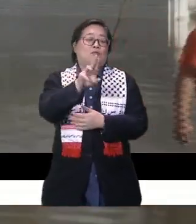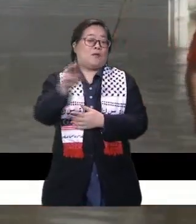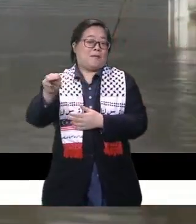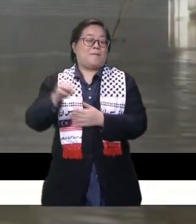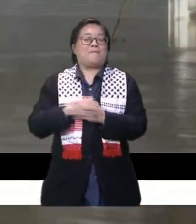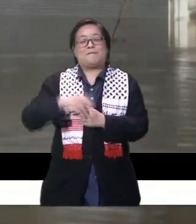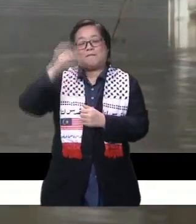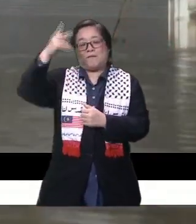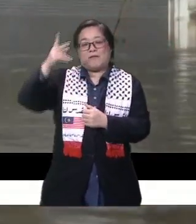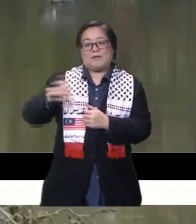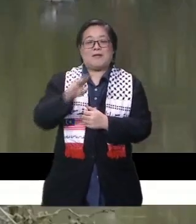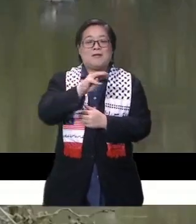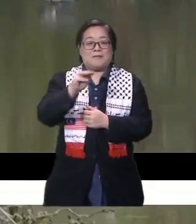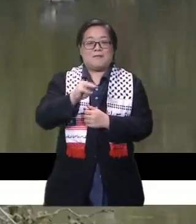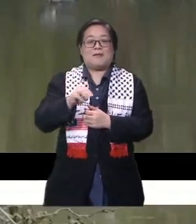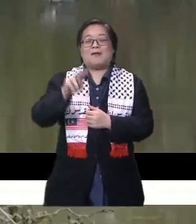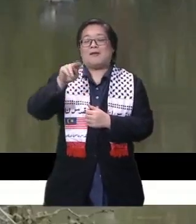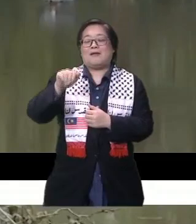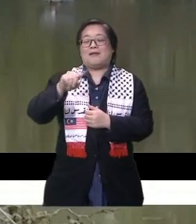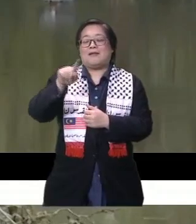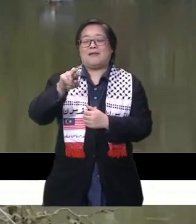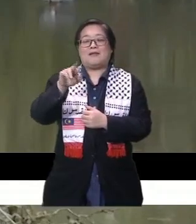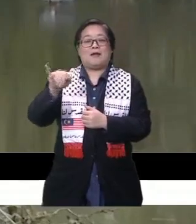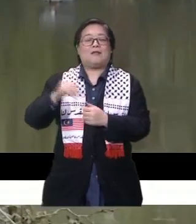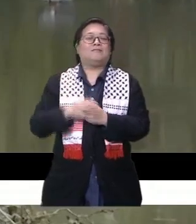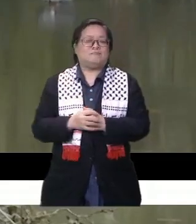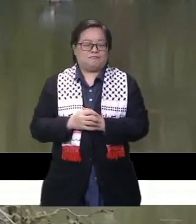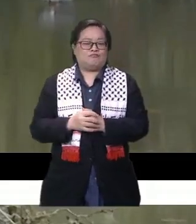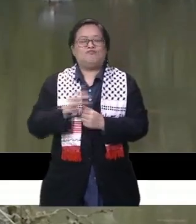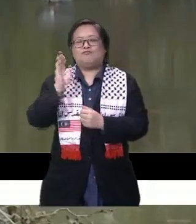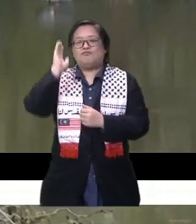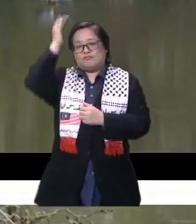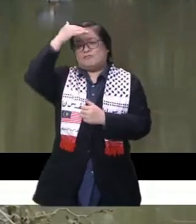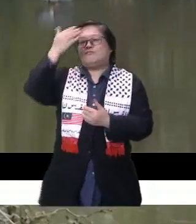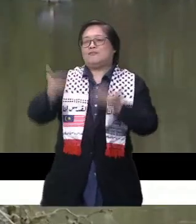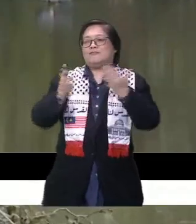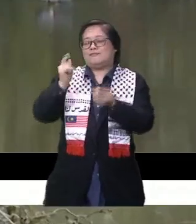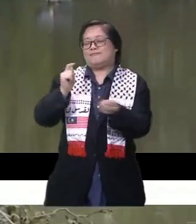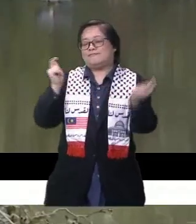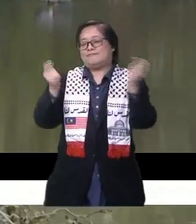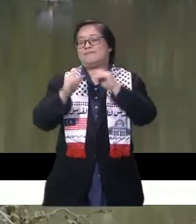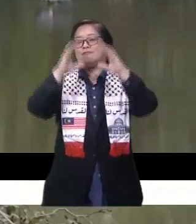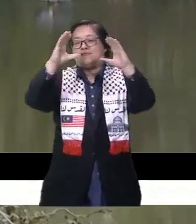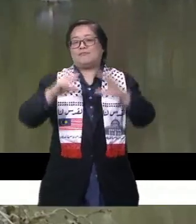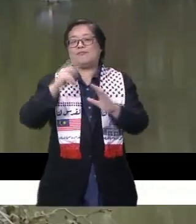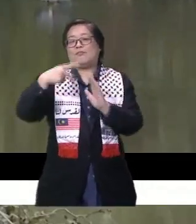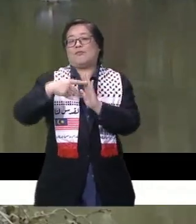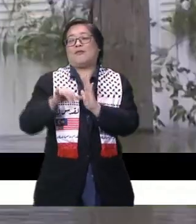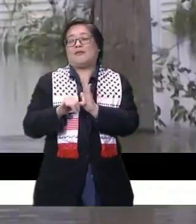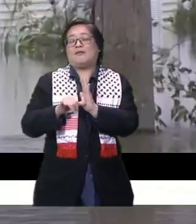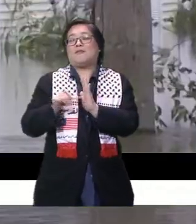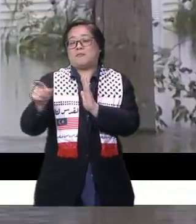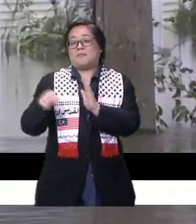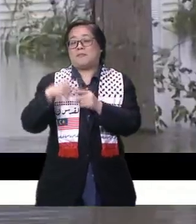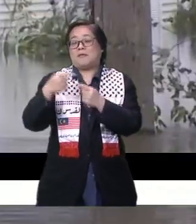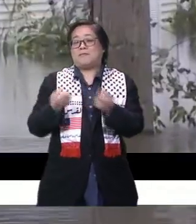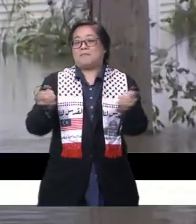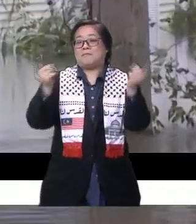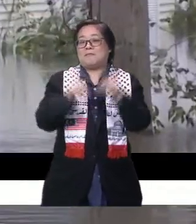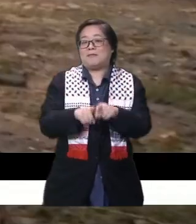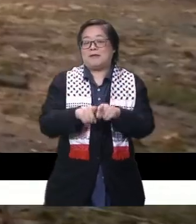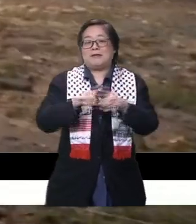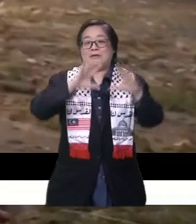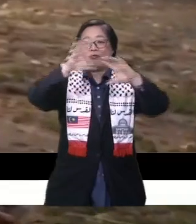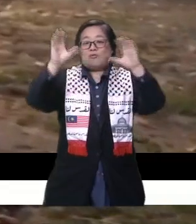UM profad droh berkata Trump berkemungkinan akan mengubah pendekatan polisi beliau Apabila terjadi bencana